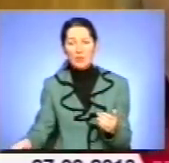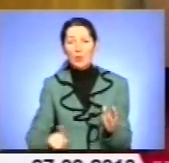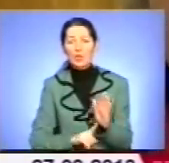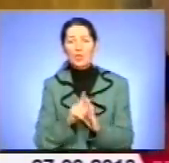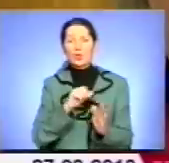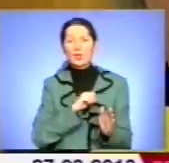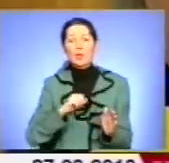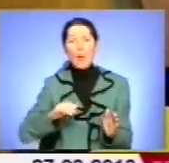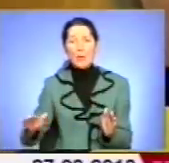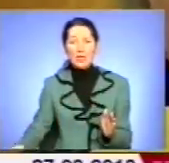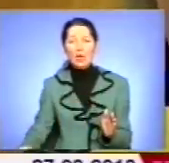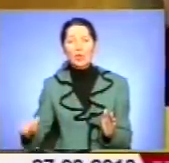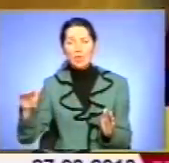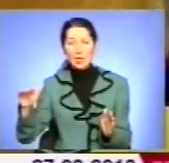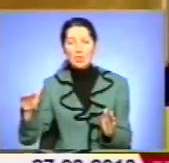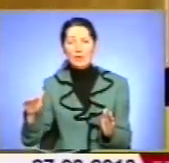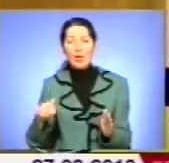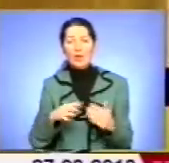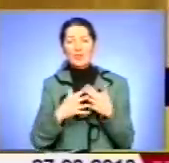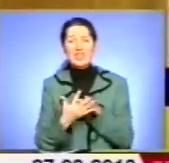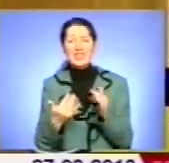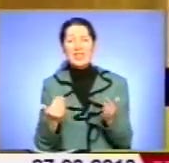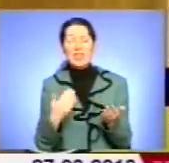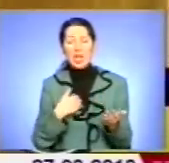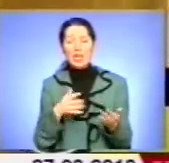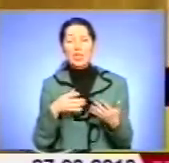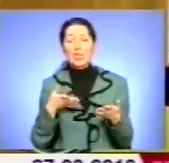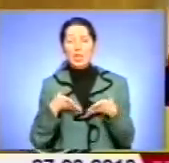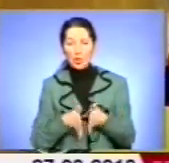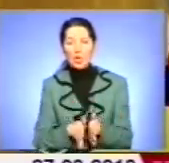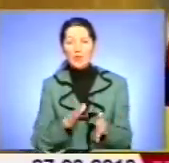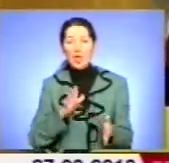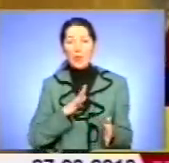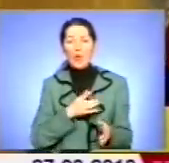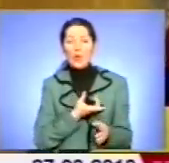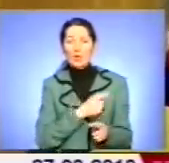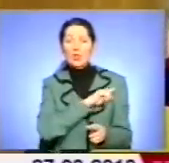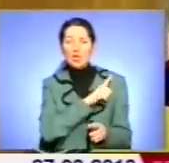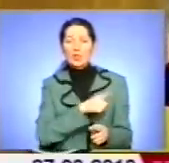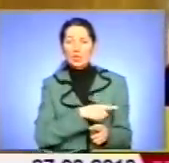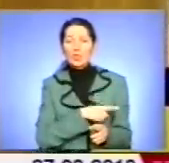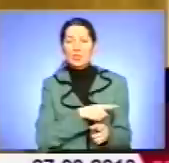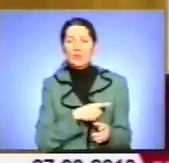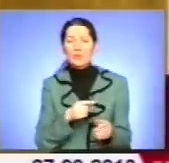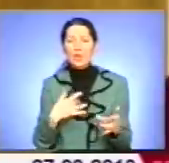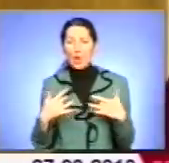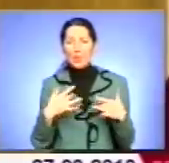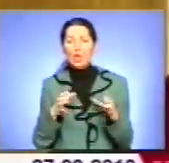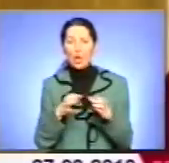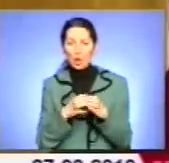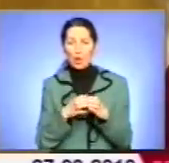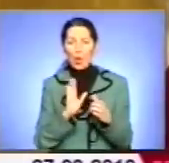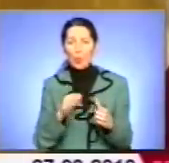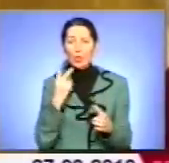селі, де, в якому я народився, дуже був такий міцний, сильний драматичний гурток. Було два актори, які грали колись в